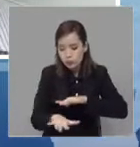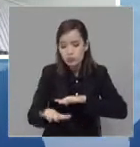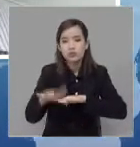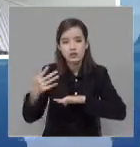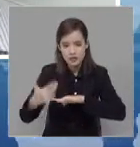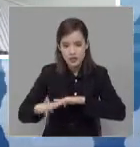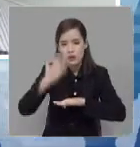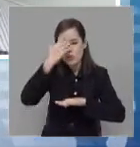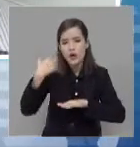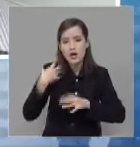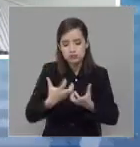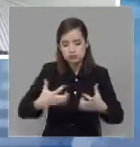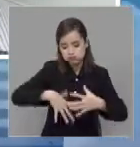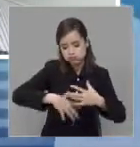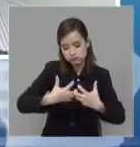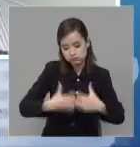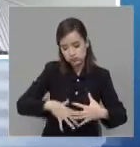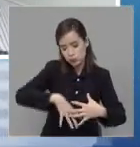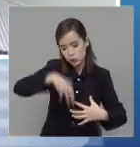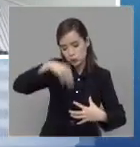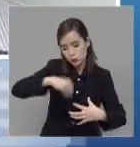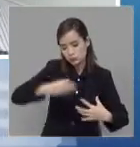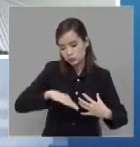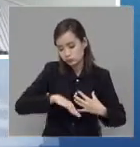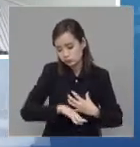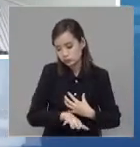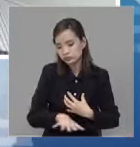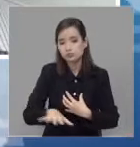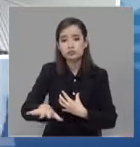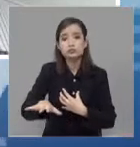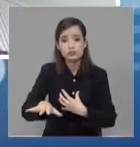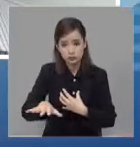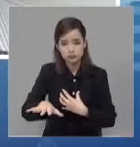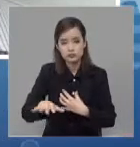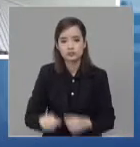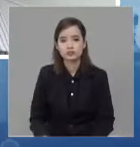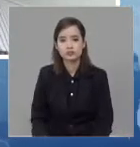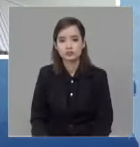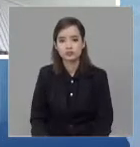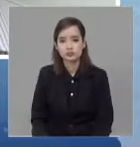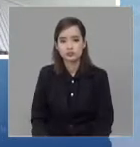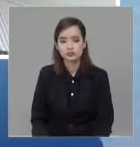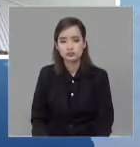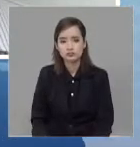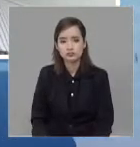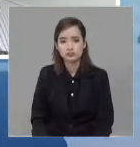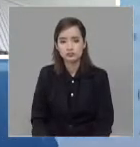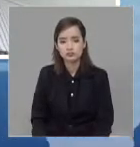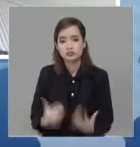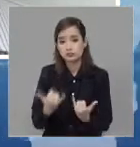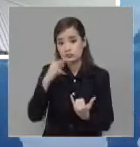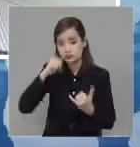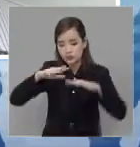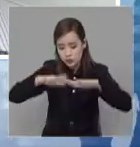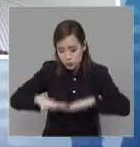อกทางอำเภอมาตั้งเครื่องสูบน้ำครับแล้วก็ระบายน้ำออกสู่นอกโรงพยาบาลครับผม ค่ะ ตอนนี้น้ำเริ่มลดแห้งแล้ว